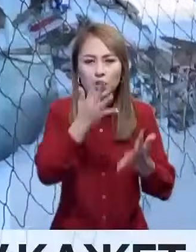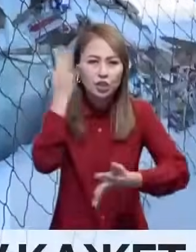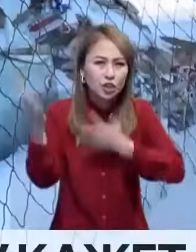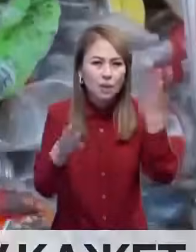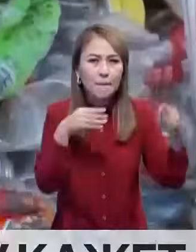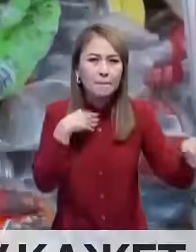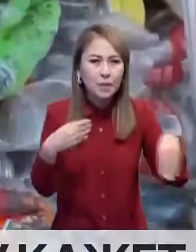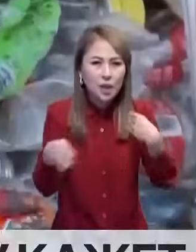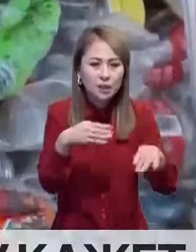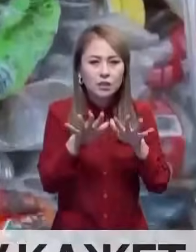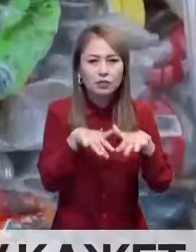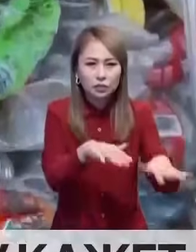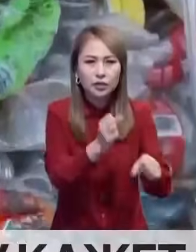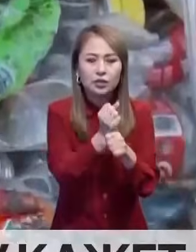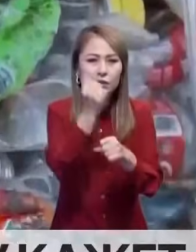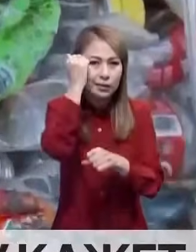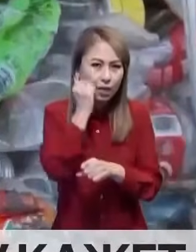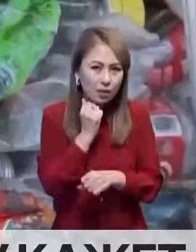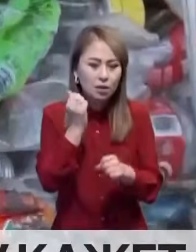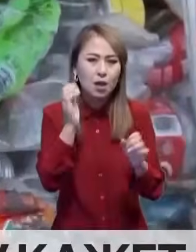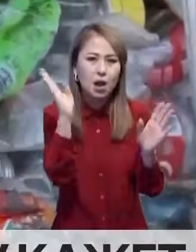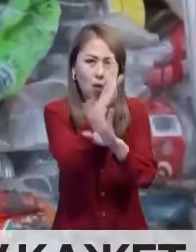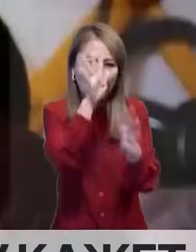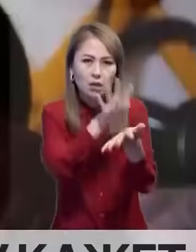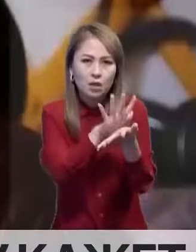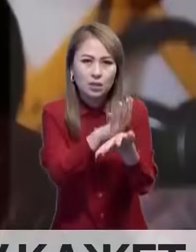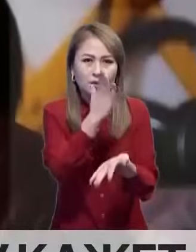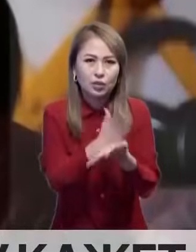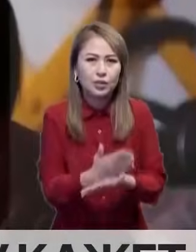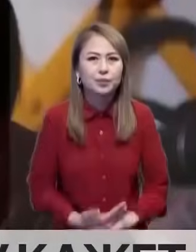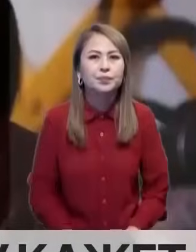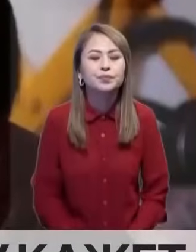пластик қалдықтар жайылым жерлерді тоздырып, ауаны ластап жатыр.